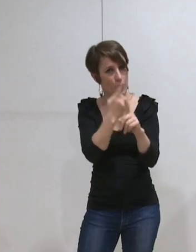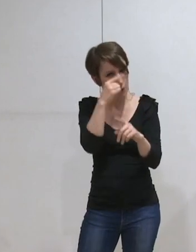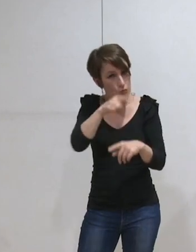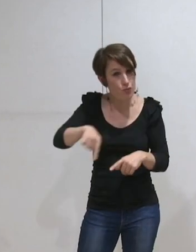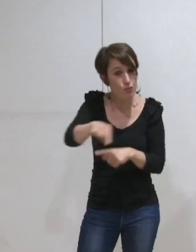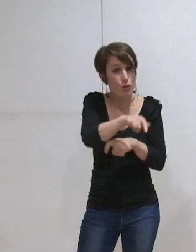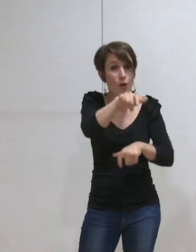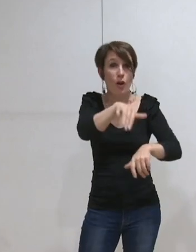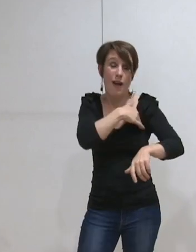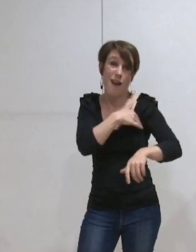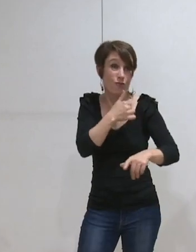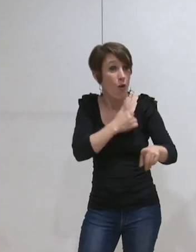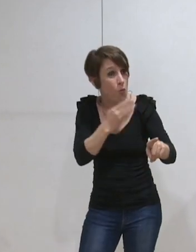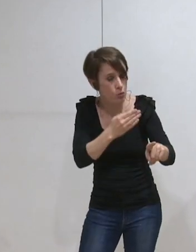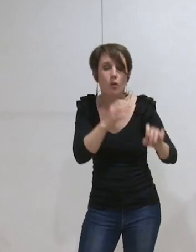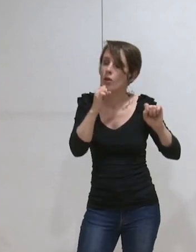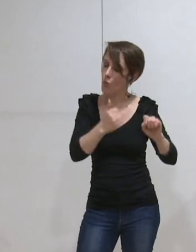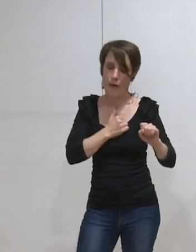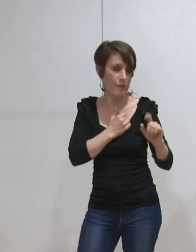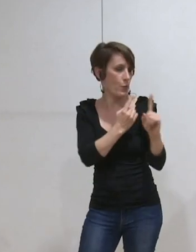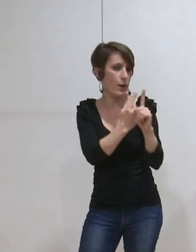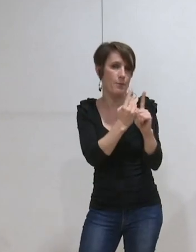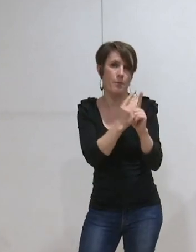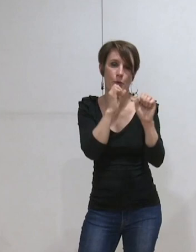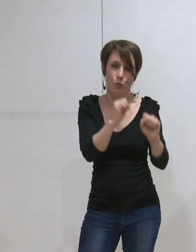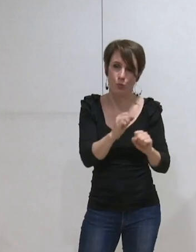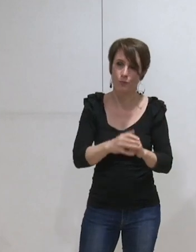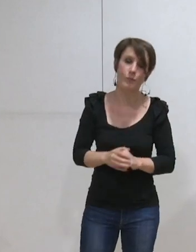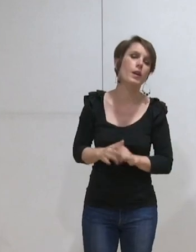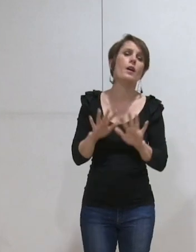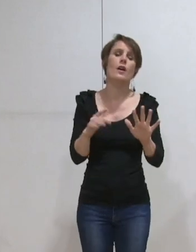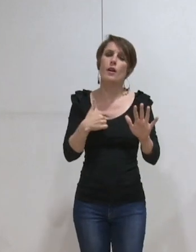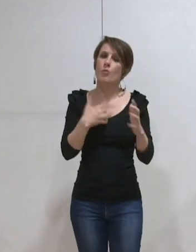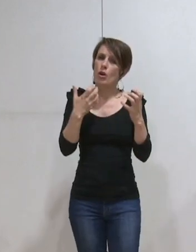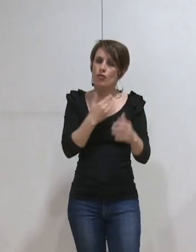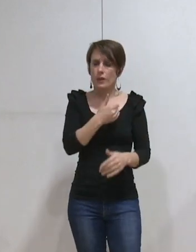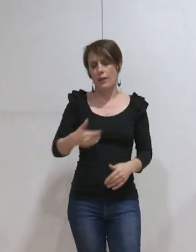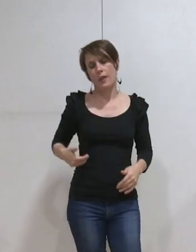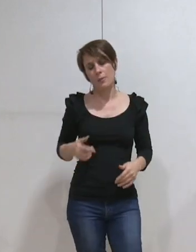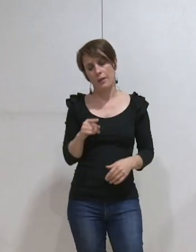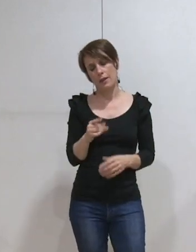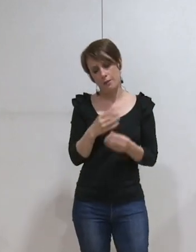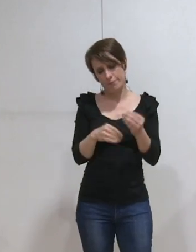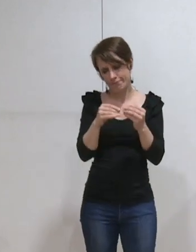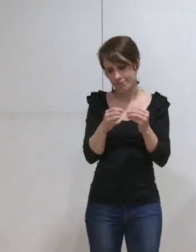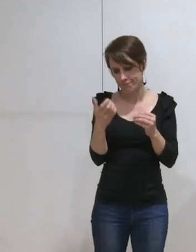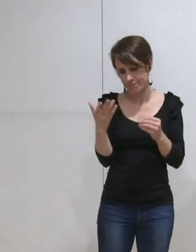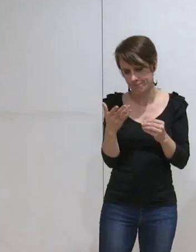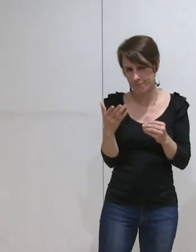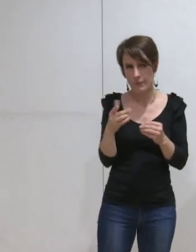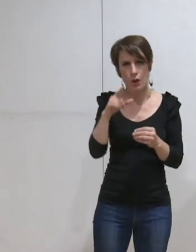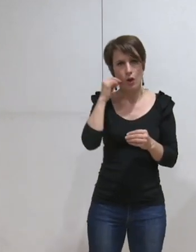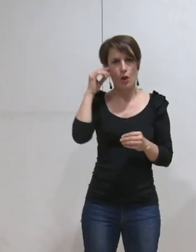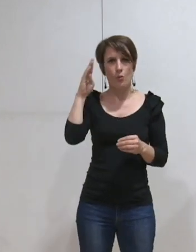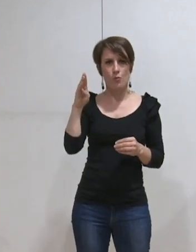qui en sont dans le besoin je voudrais finir mon propos en reprenant les remarques de Monsieur